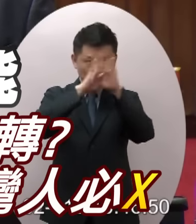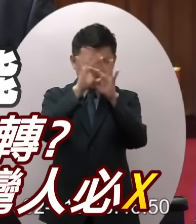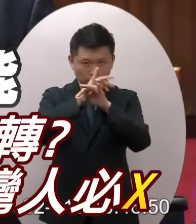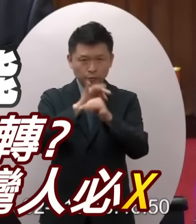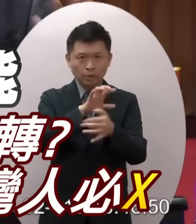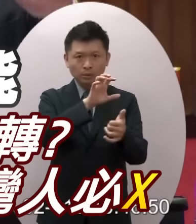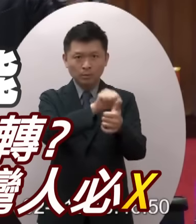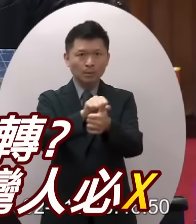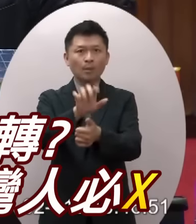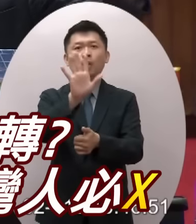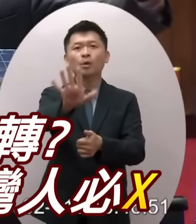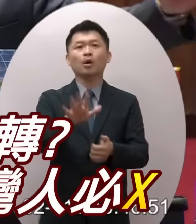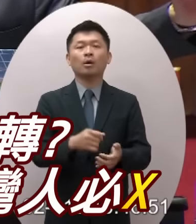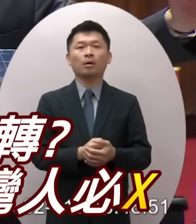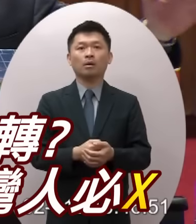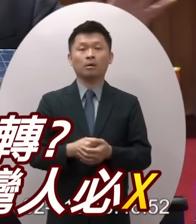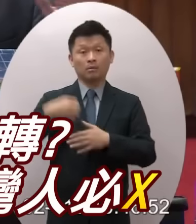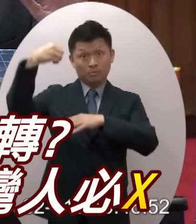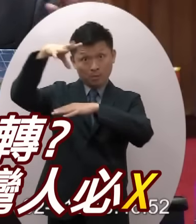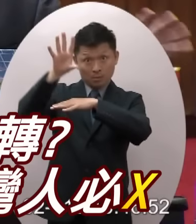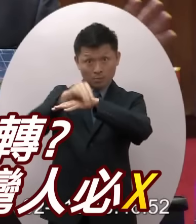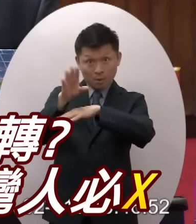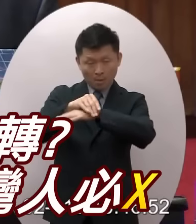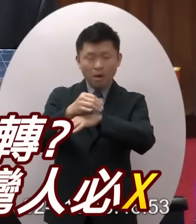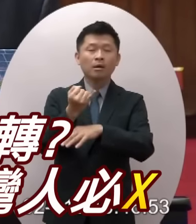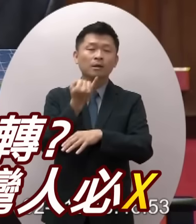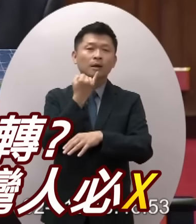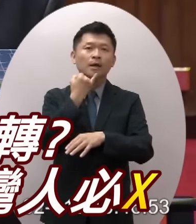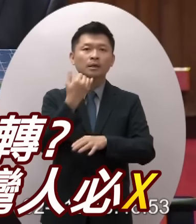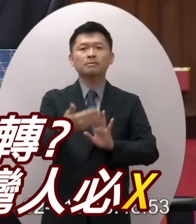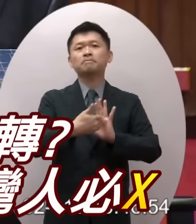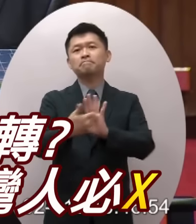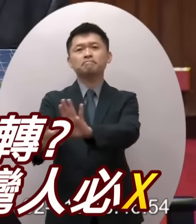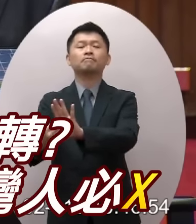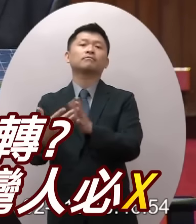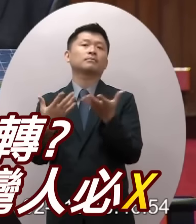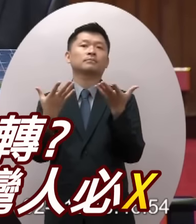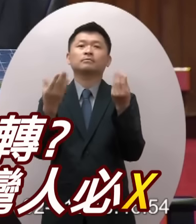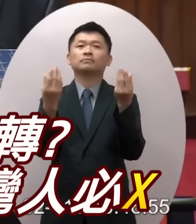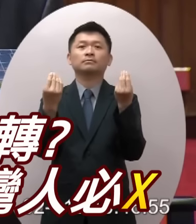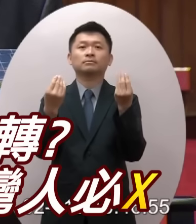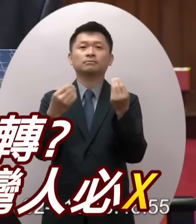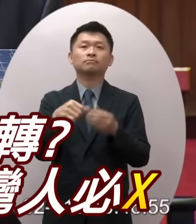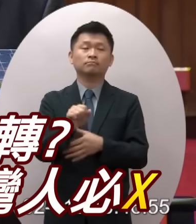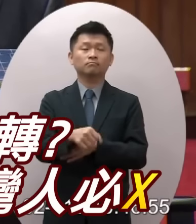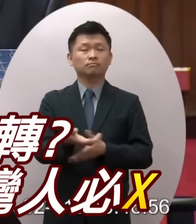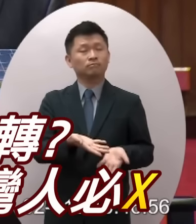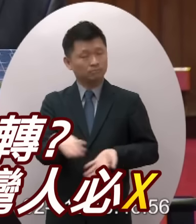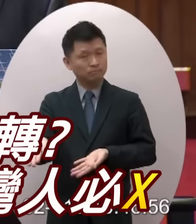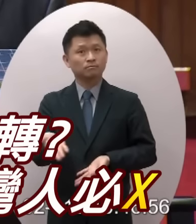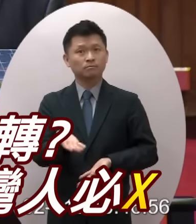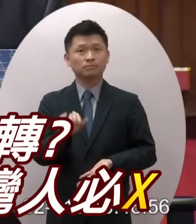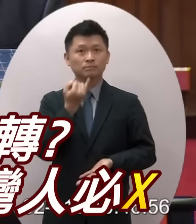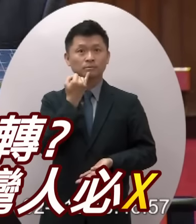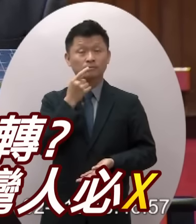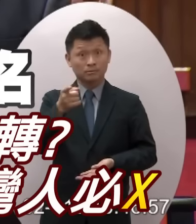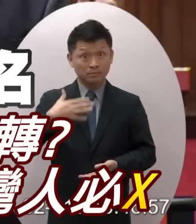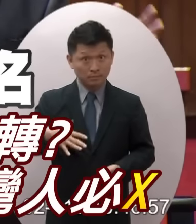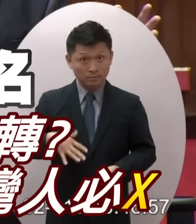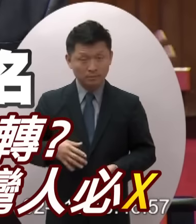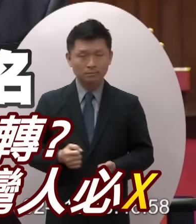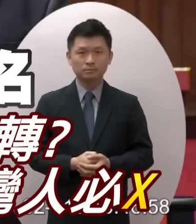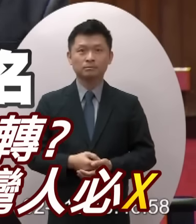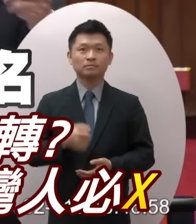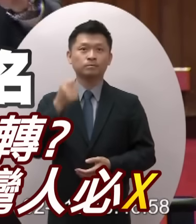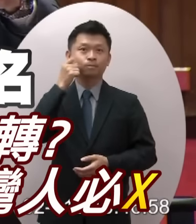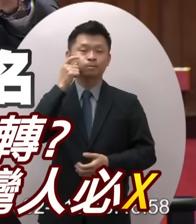使发电太阳，阮南部人无人排斥太阳能发电，你听好无？ 是。 台